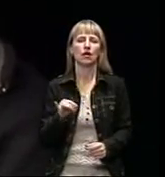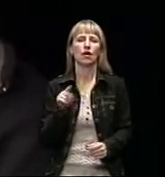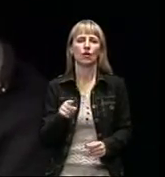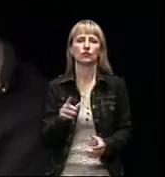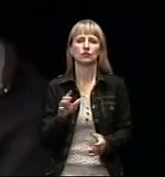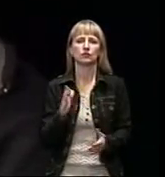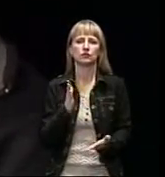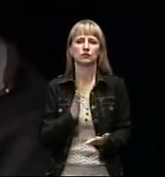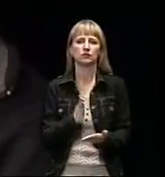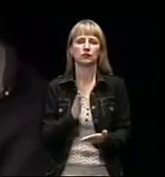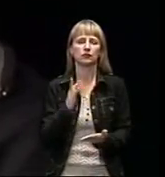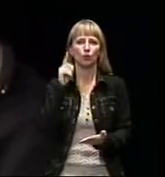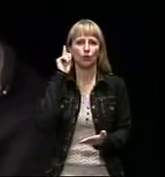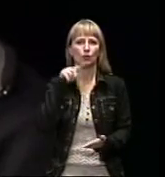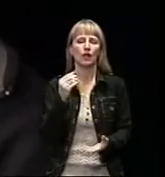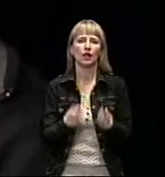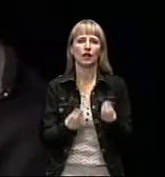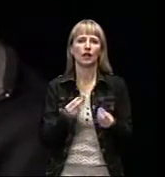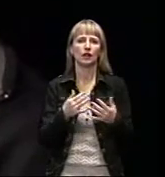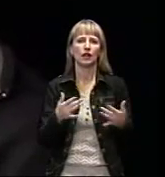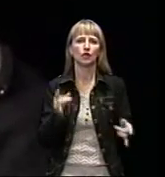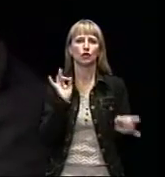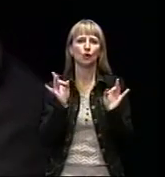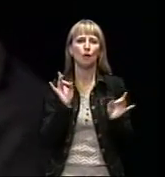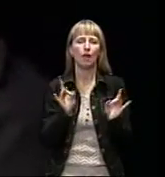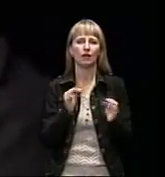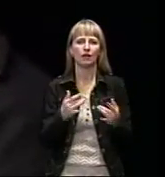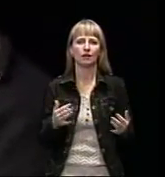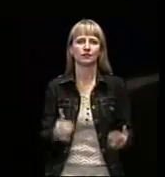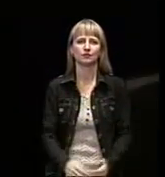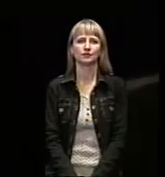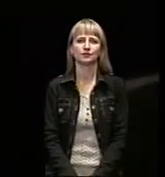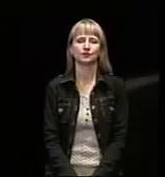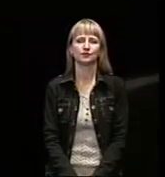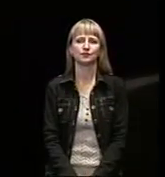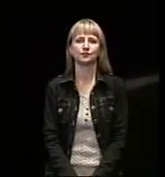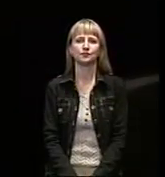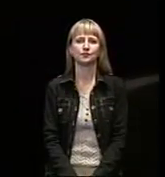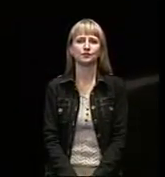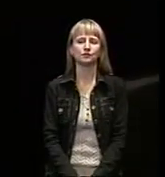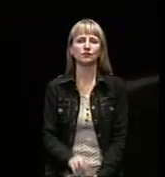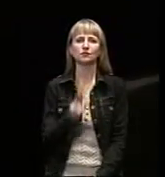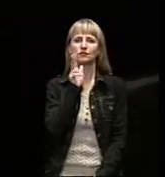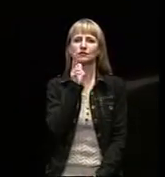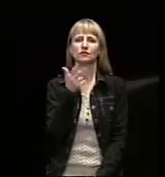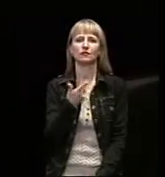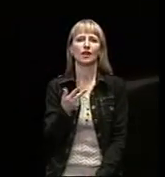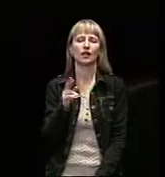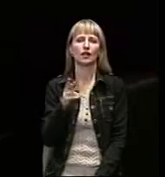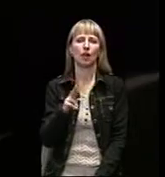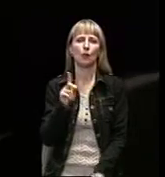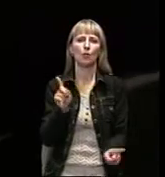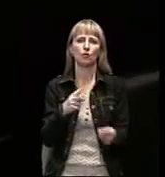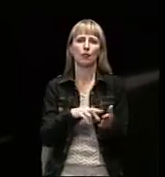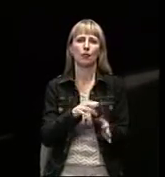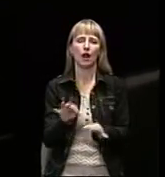играл на синтах, на всяких шумелках. Три роки для музичного проєкту –